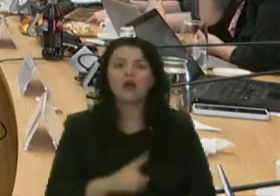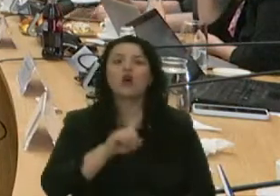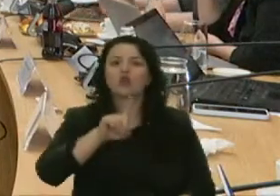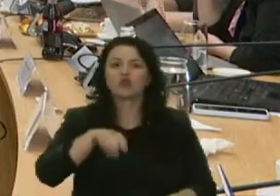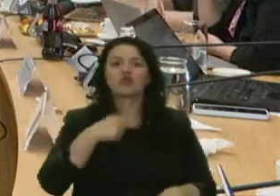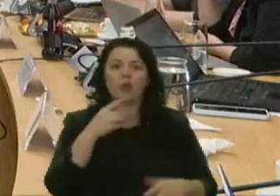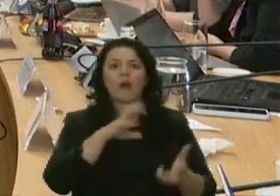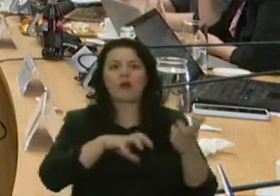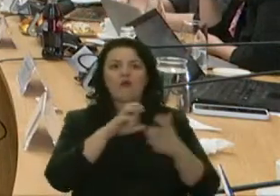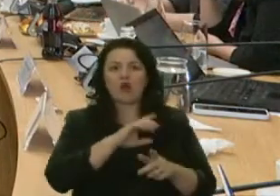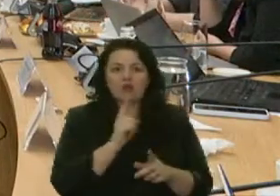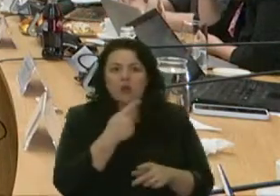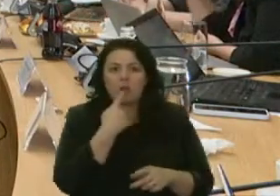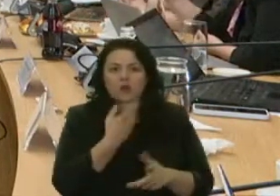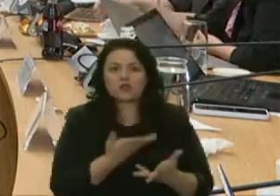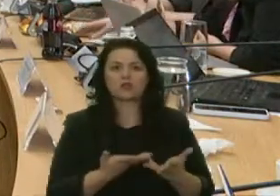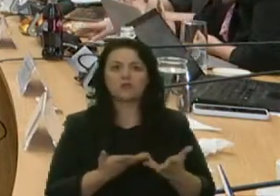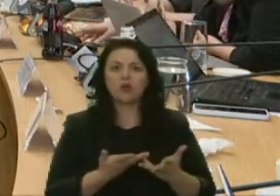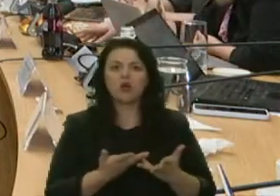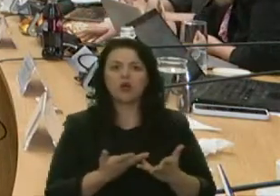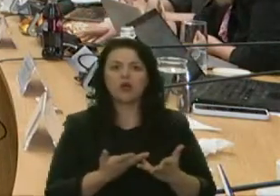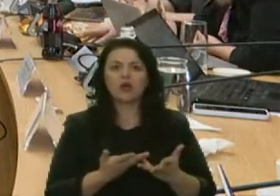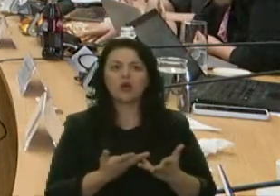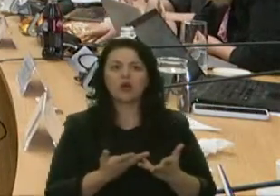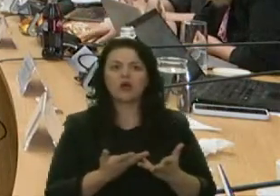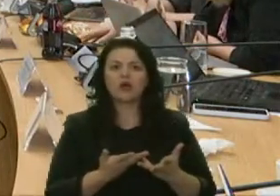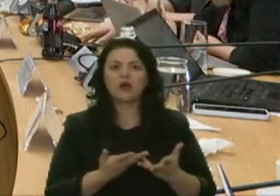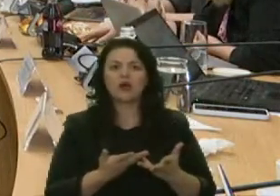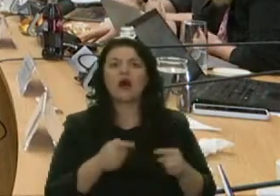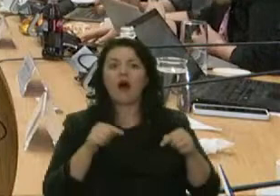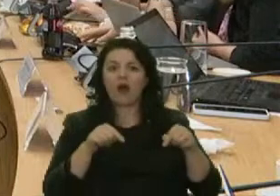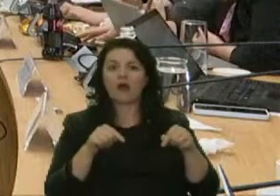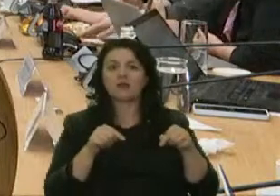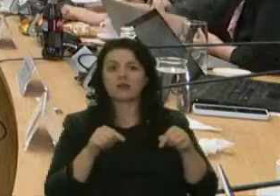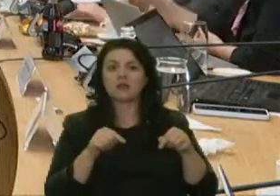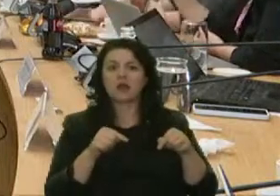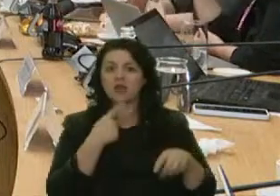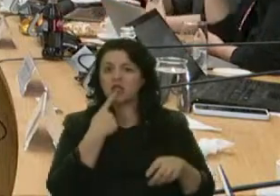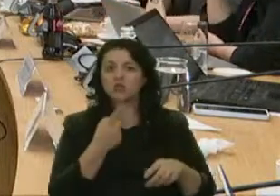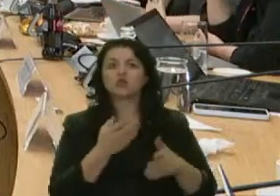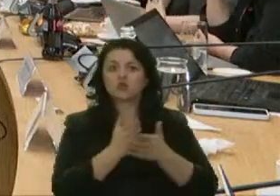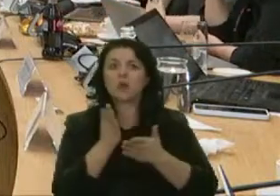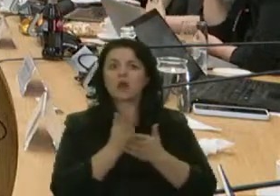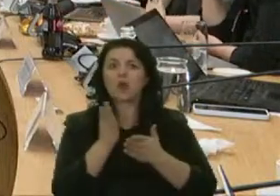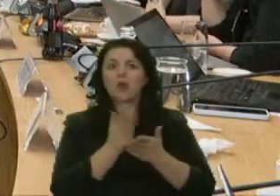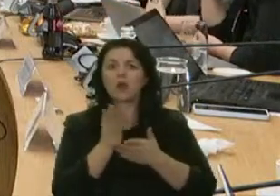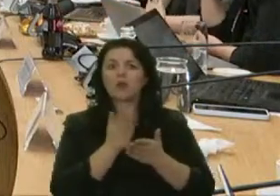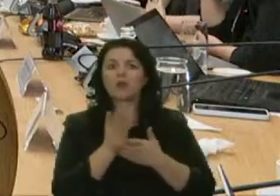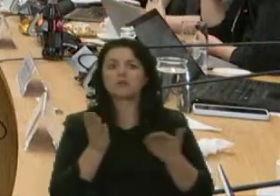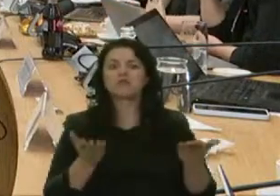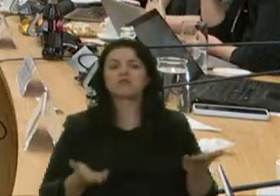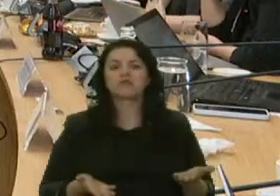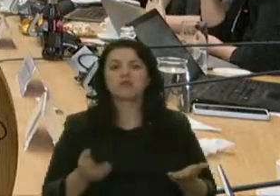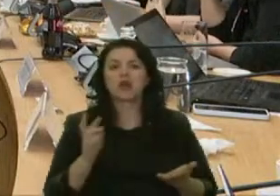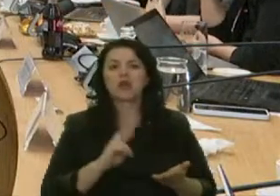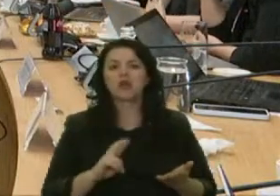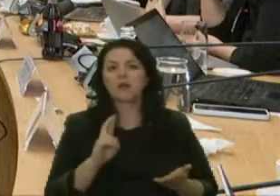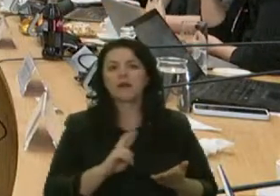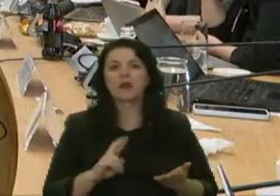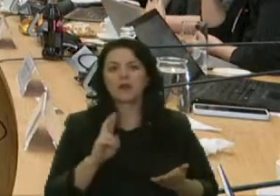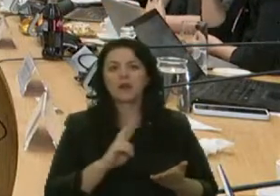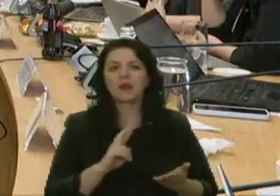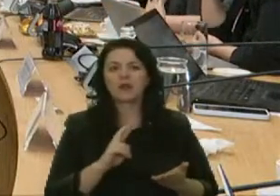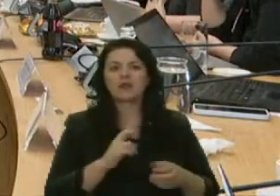s a făcut nici școală în orașul ăsta asta venit și asta ați spus dumneavoastră tot timpul o marotă pe care dacă o ați repetat o devine